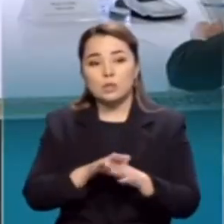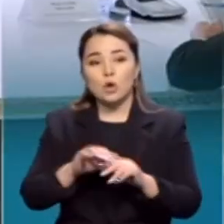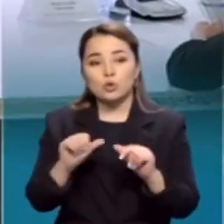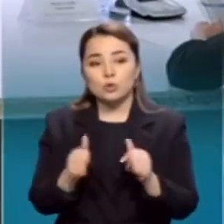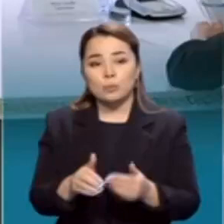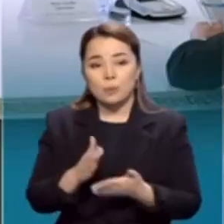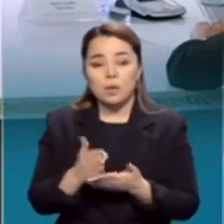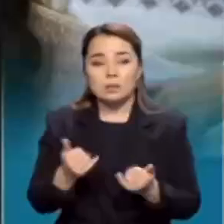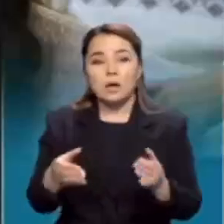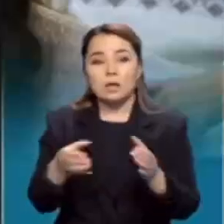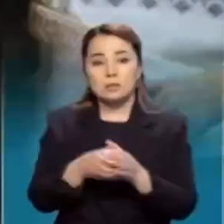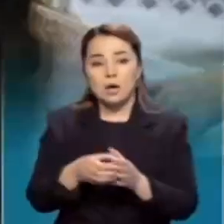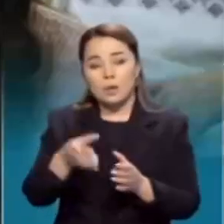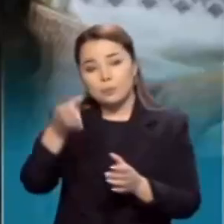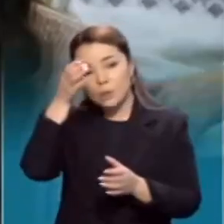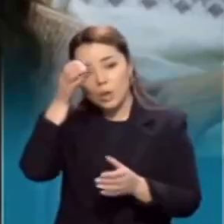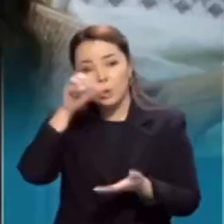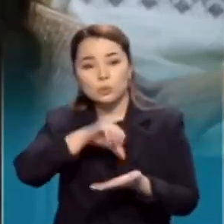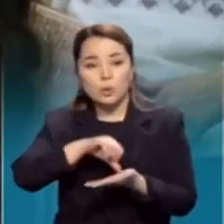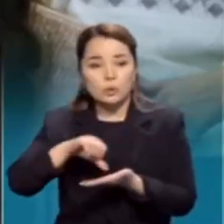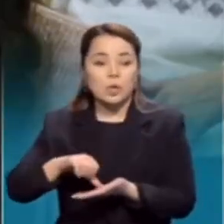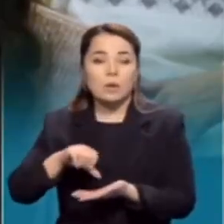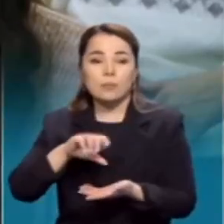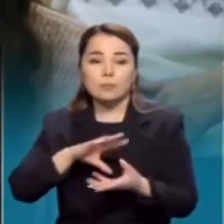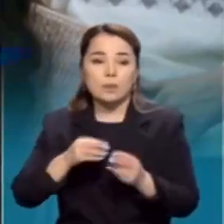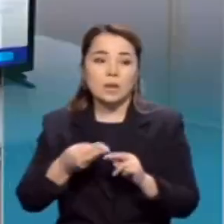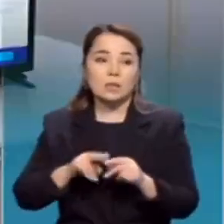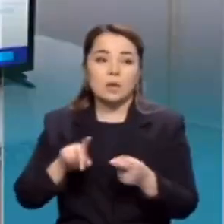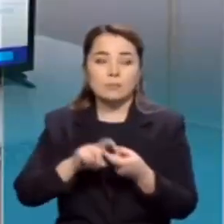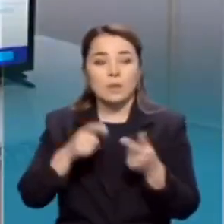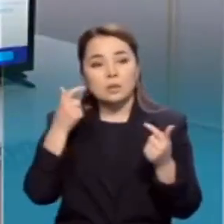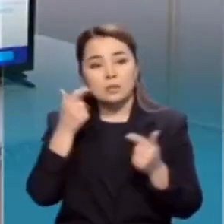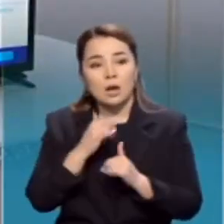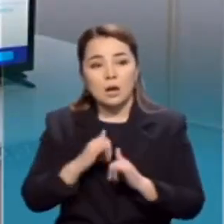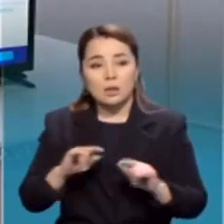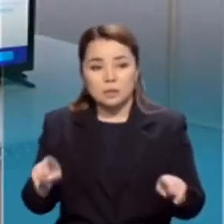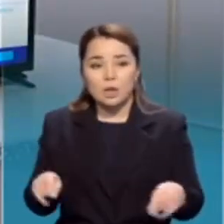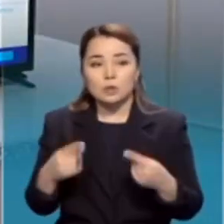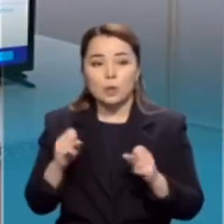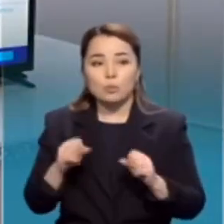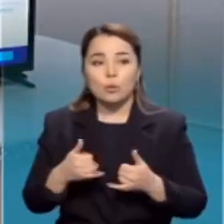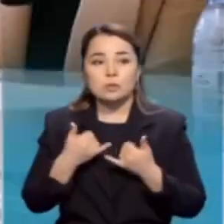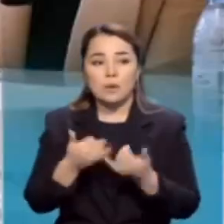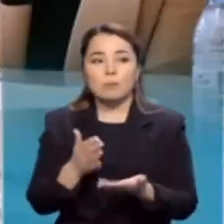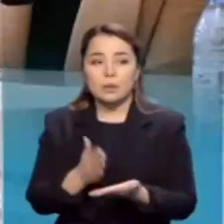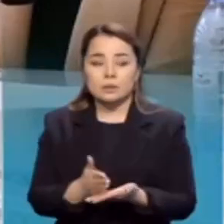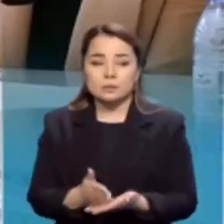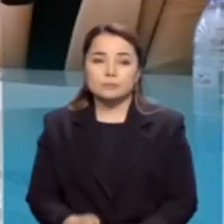ұйымдастырылады. Магистранттар мен докторанттар осы өкілдік арқылы біліктіліктерін арттыруға мүмкіндік алады.